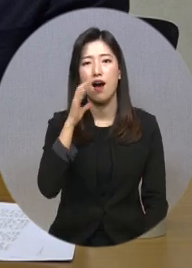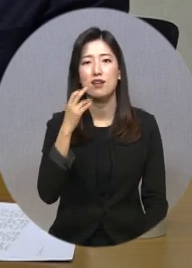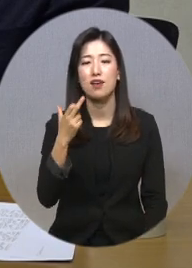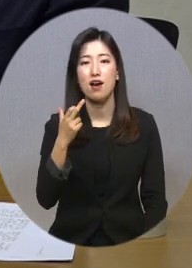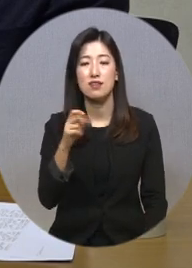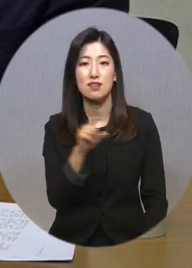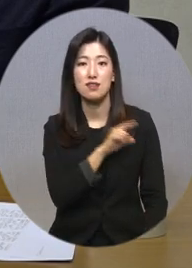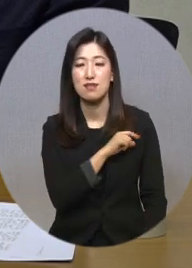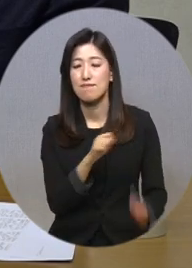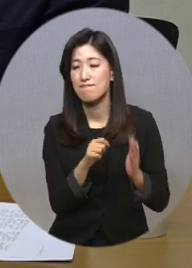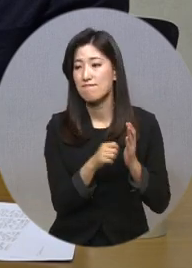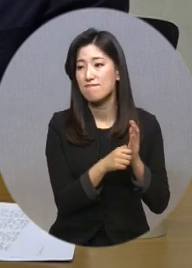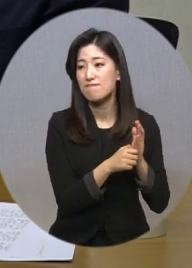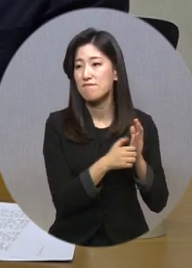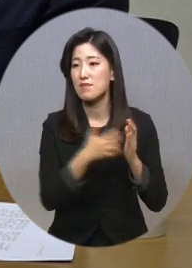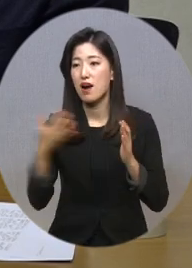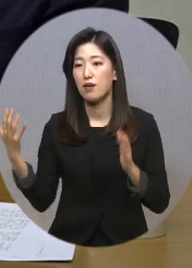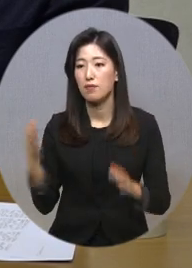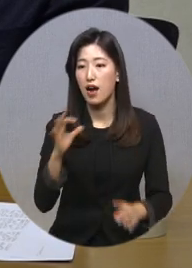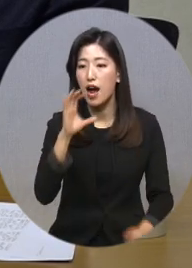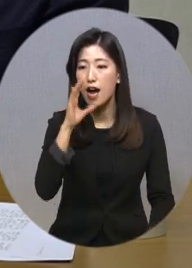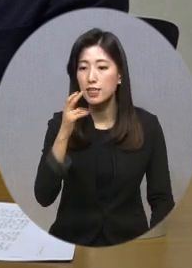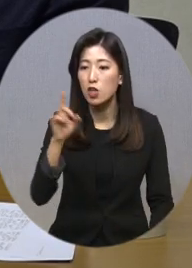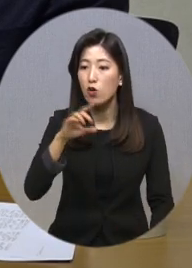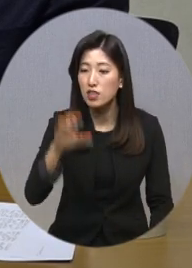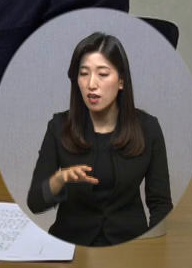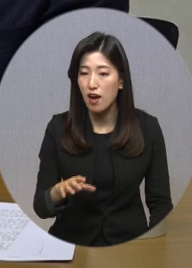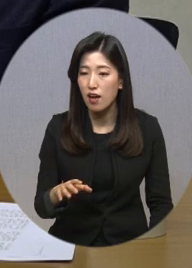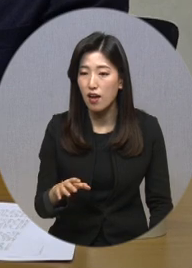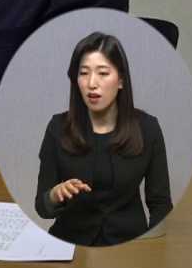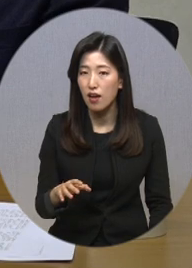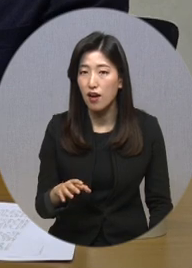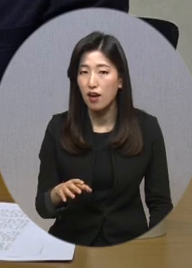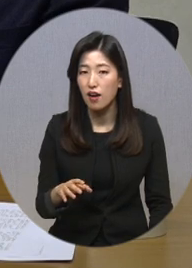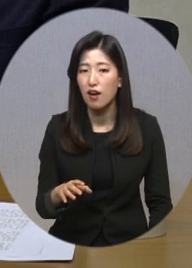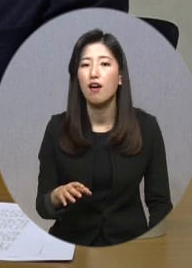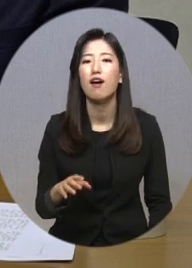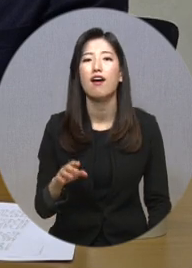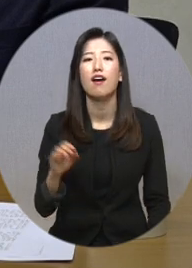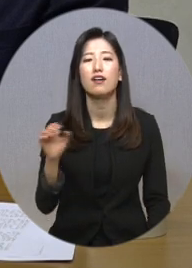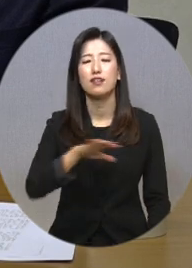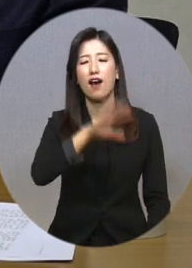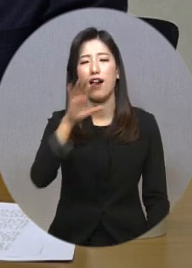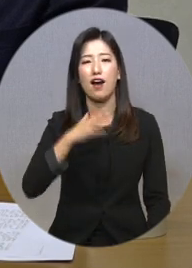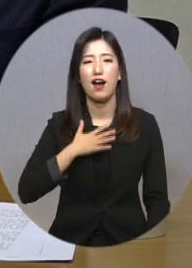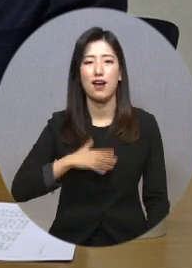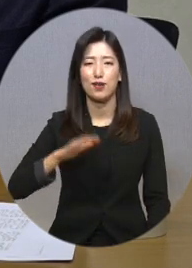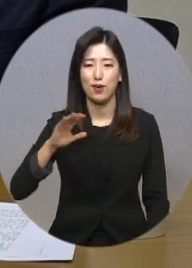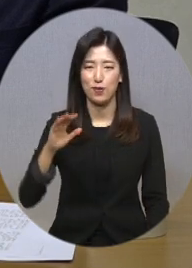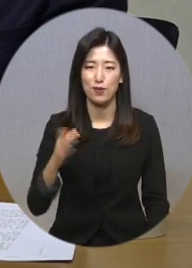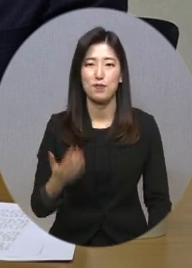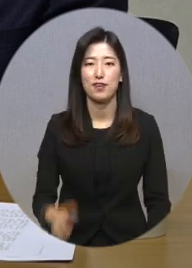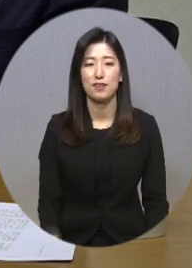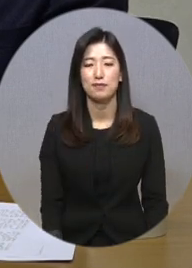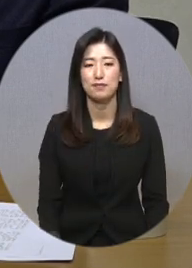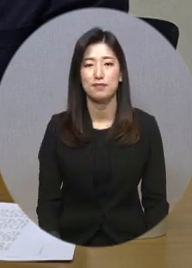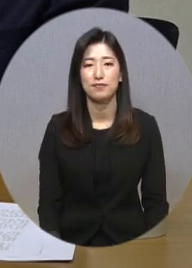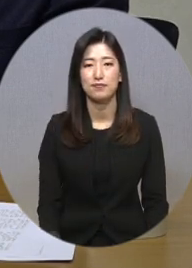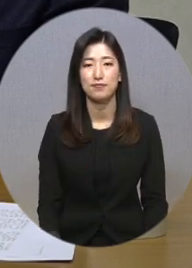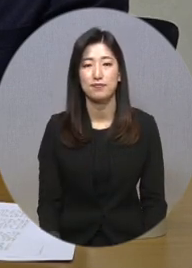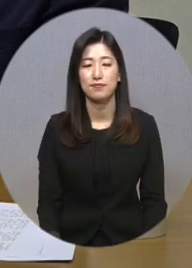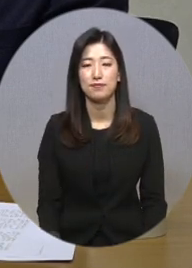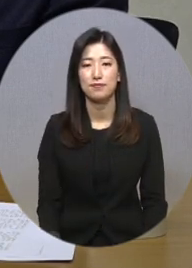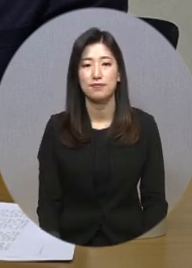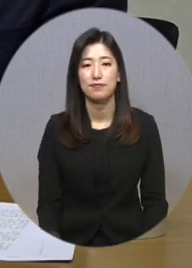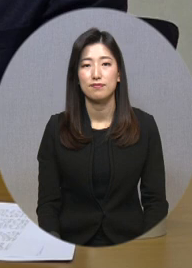가치, 아산이 어디냐, 하는 그 브랜드 가치가 올라가는 것은 물론이고,